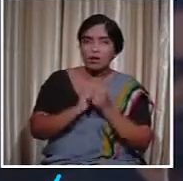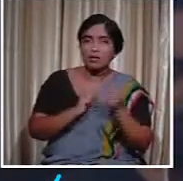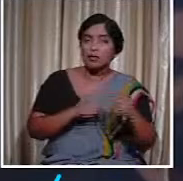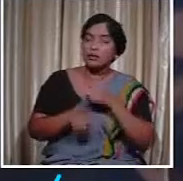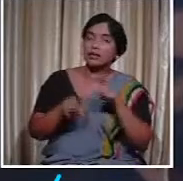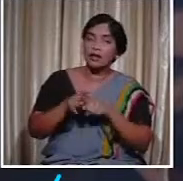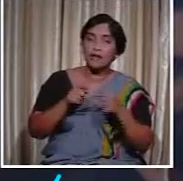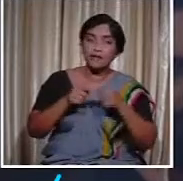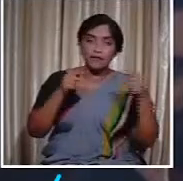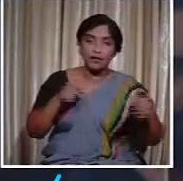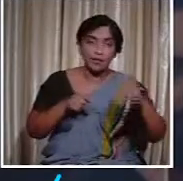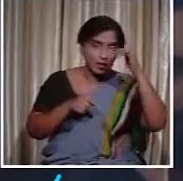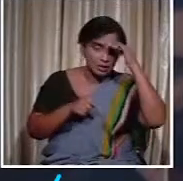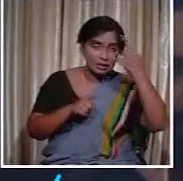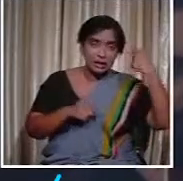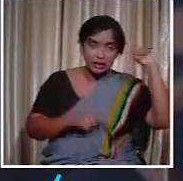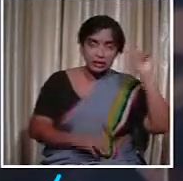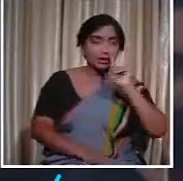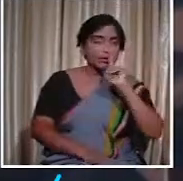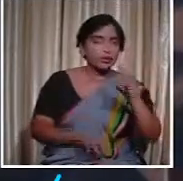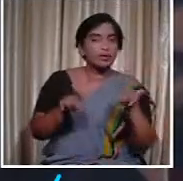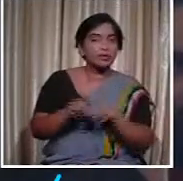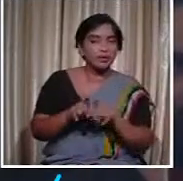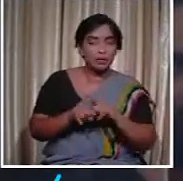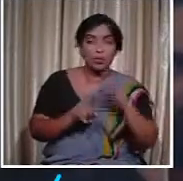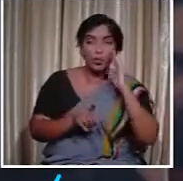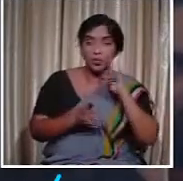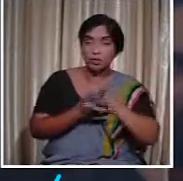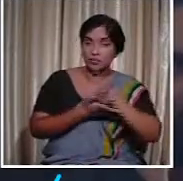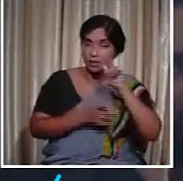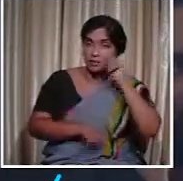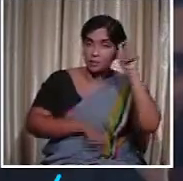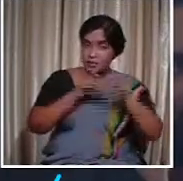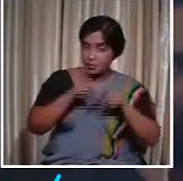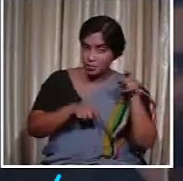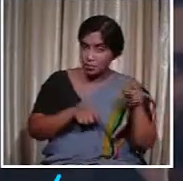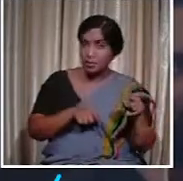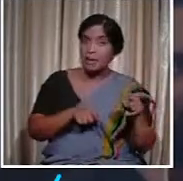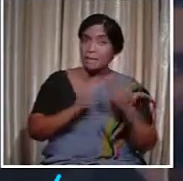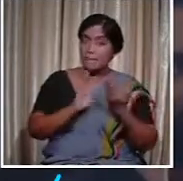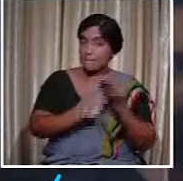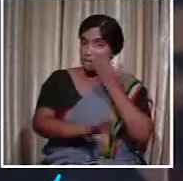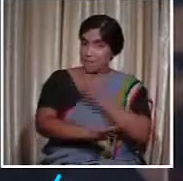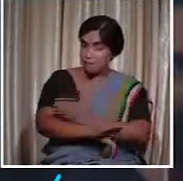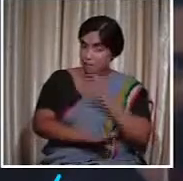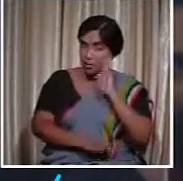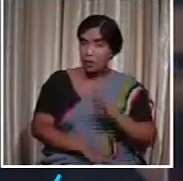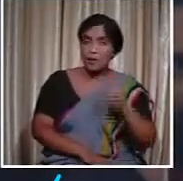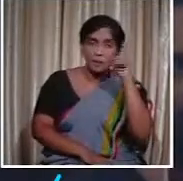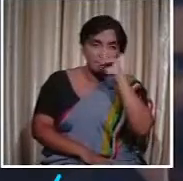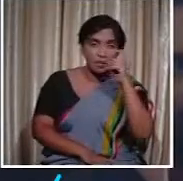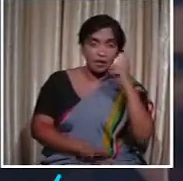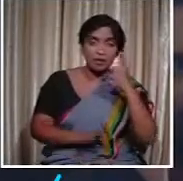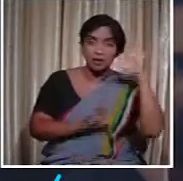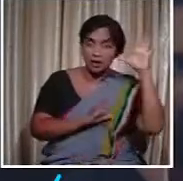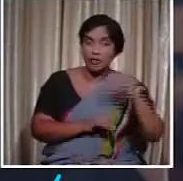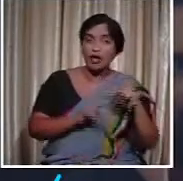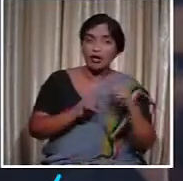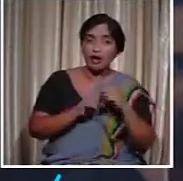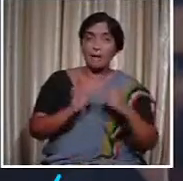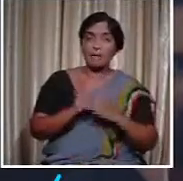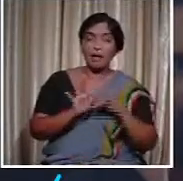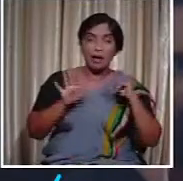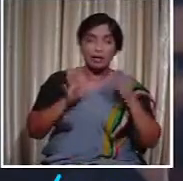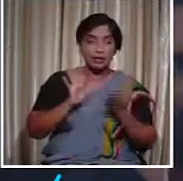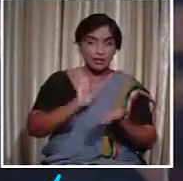වගේම විපක්ෂ නායකතුමත් ඊය කියපු ආකාරයට විදේශගත ශ්‍රමිකයින්ගෙන් මීට පෙර ආපු මාසයකට ආපු ඩොලර් මිලියන 600කට